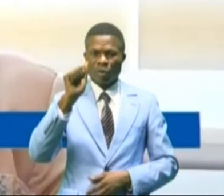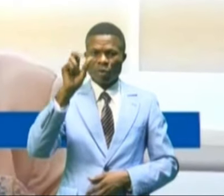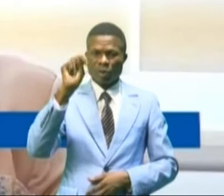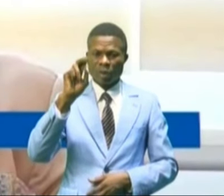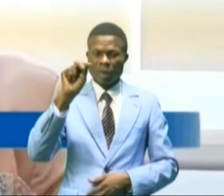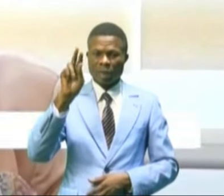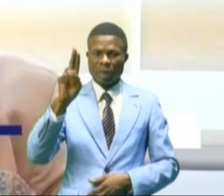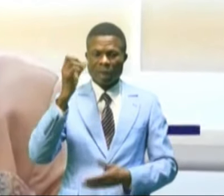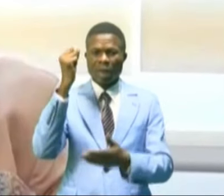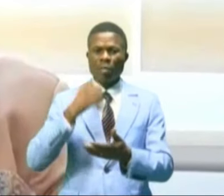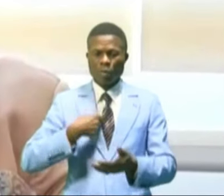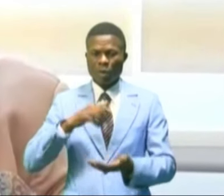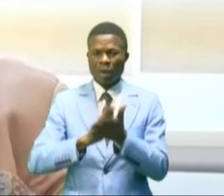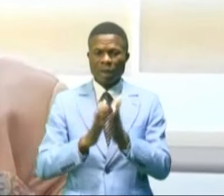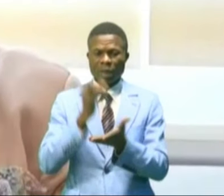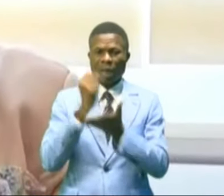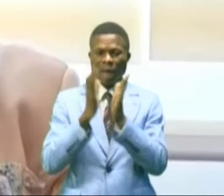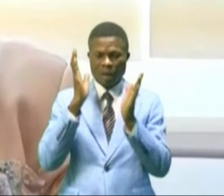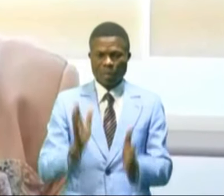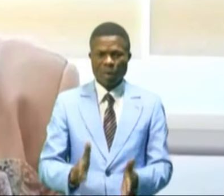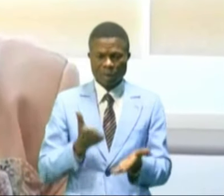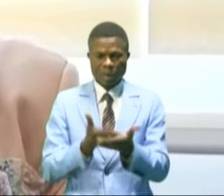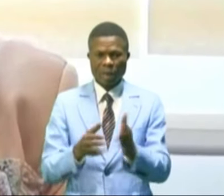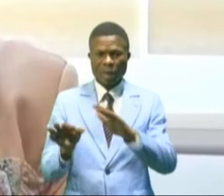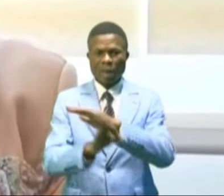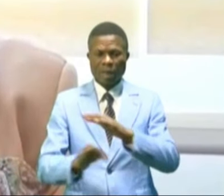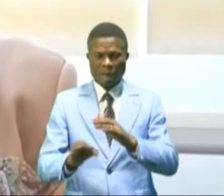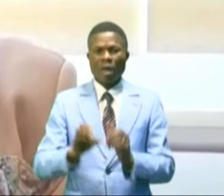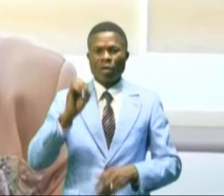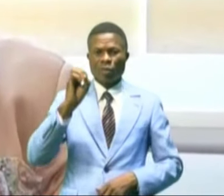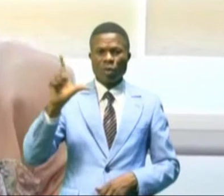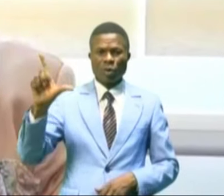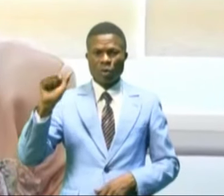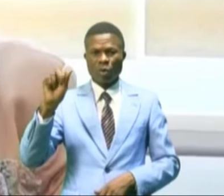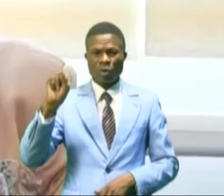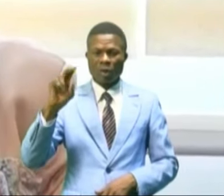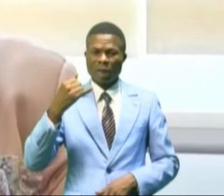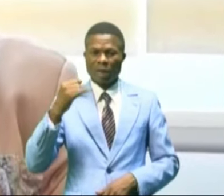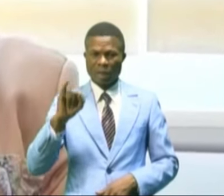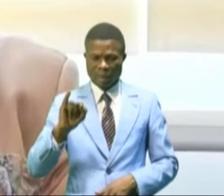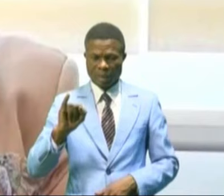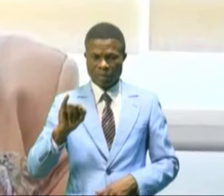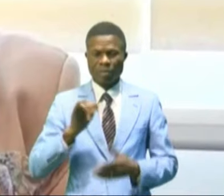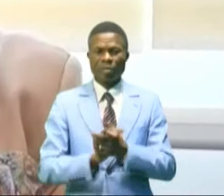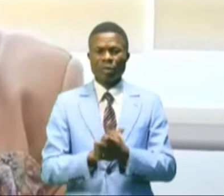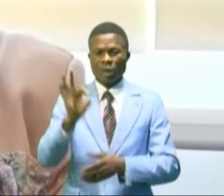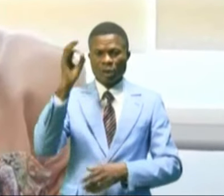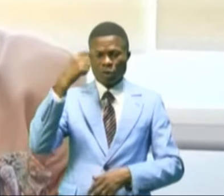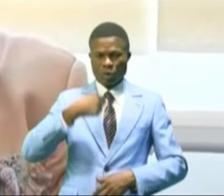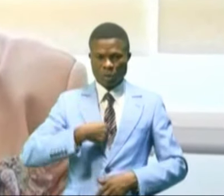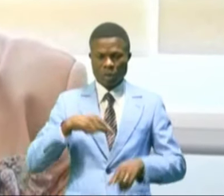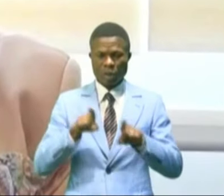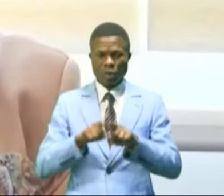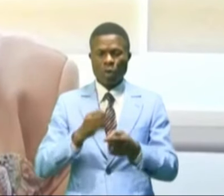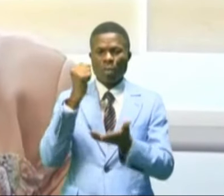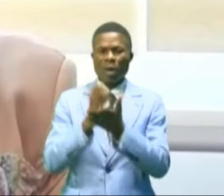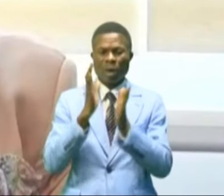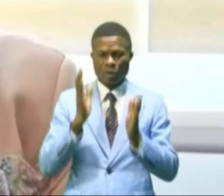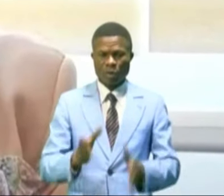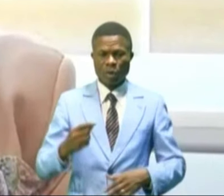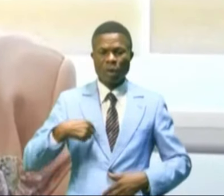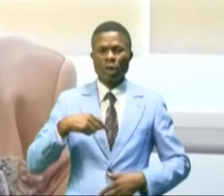m'établir ambassadeur du FONAREV. La Fondation Olangui Oshue, à mon canal, et ont été choisis comme ambassadeurs. Nous